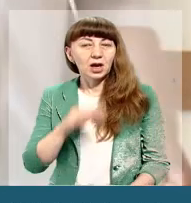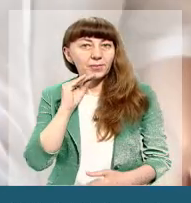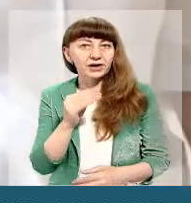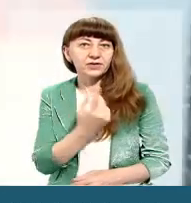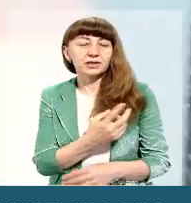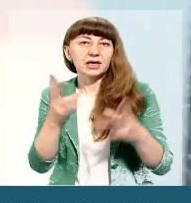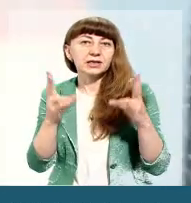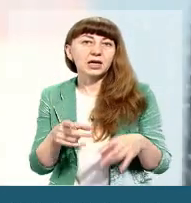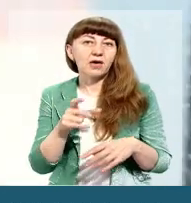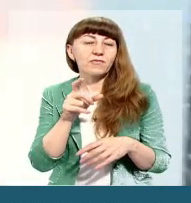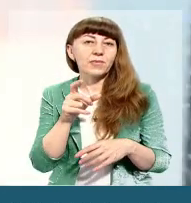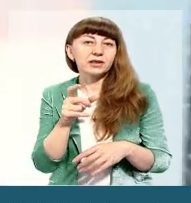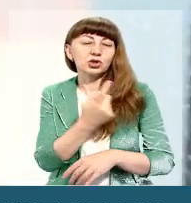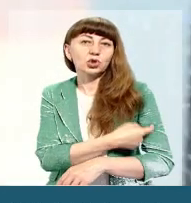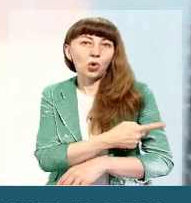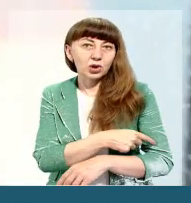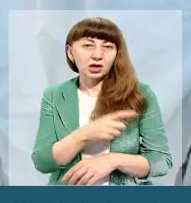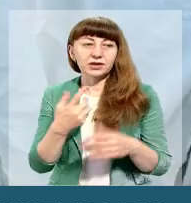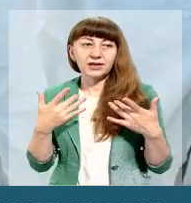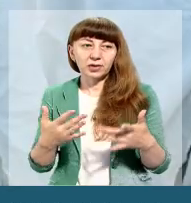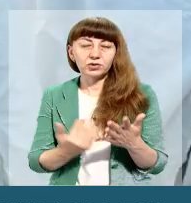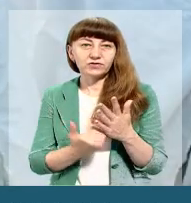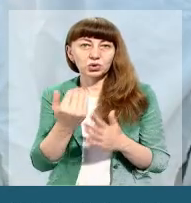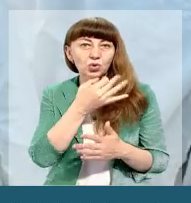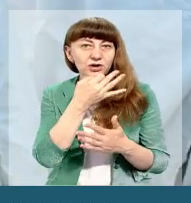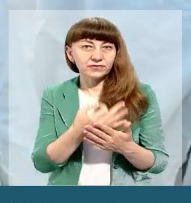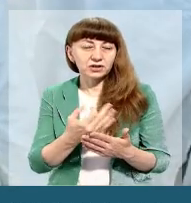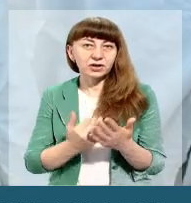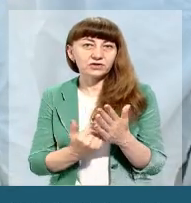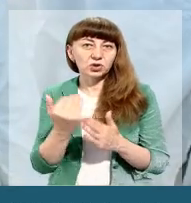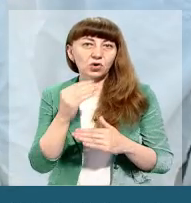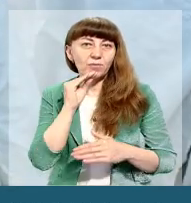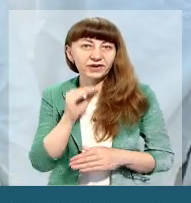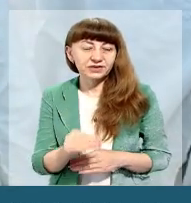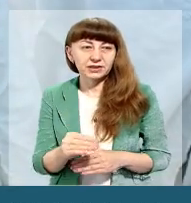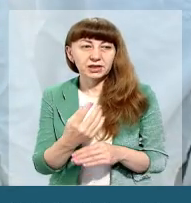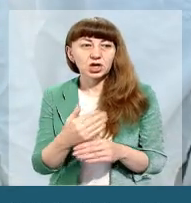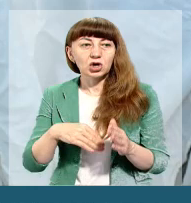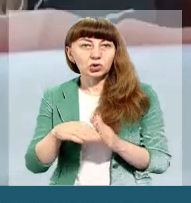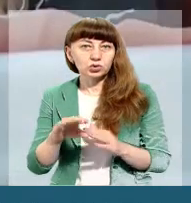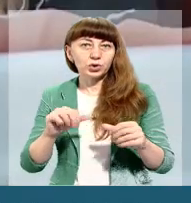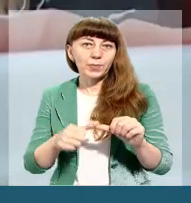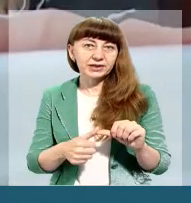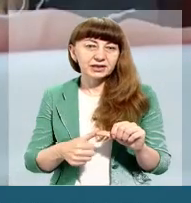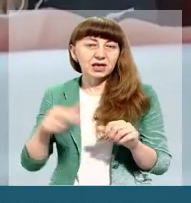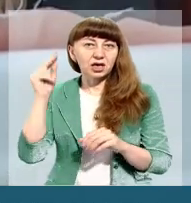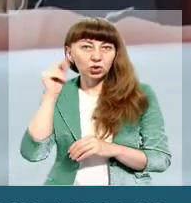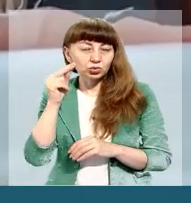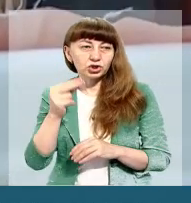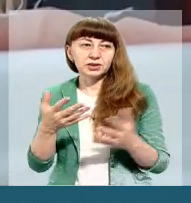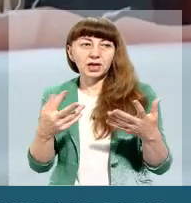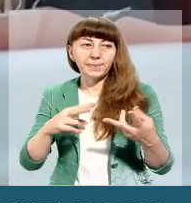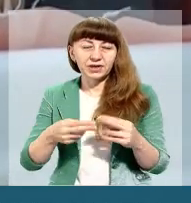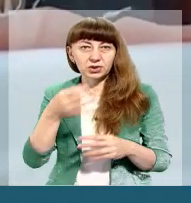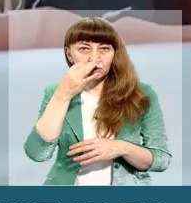пен жоғары біліктілікті талап етеді. Сол себепті реті келсе, ұдайы тәжірибе толықтырып отырған жөн. Айта кетейік, бүгінде Қостанай қаласында медицина саласының